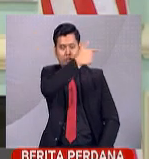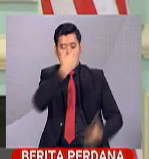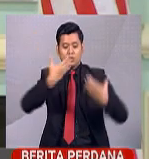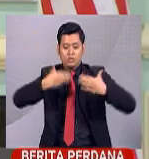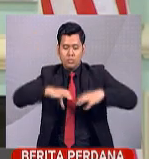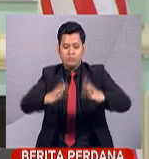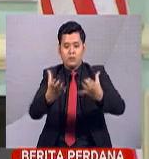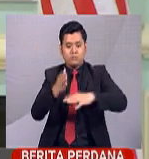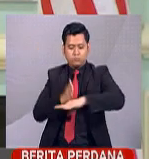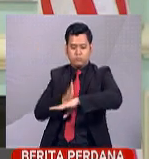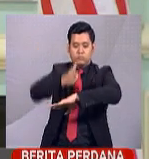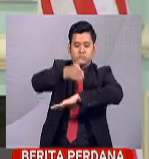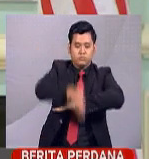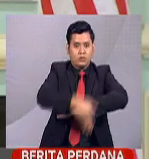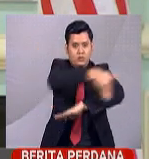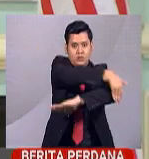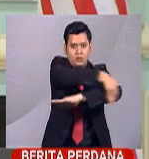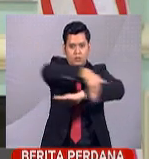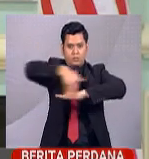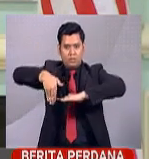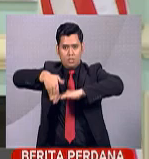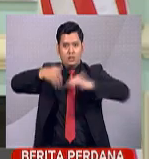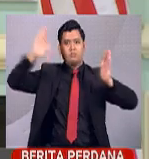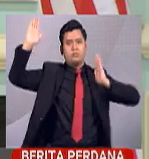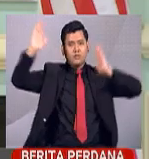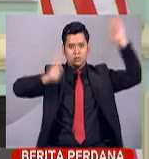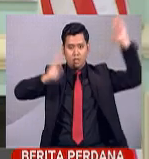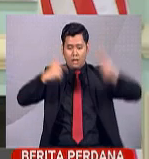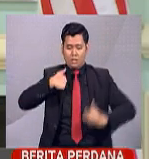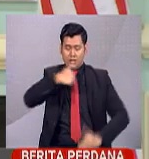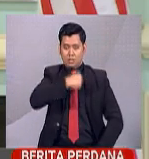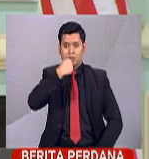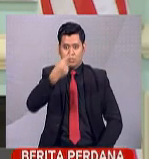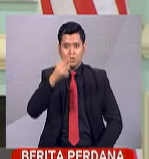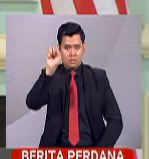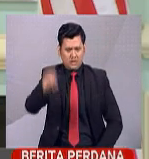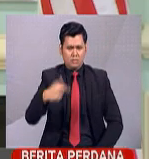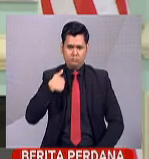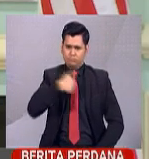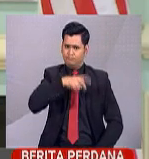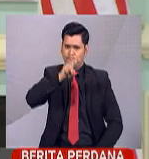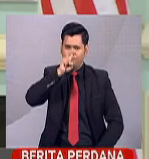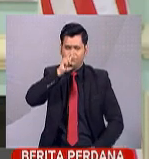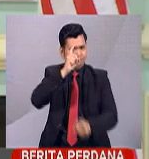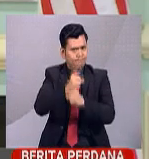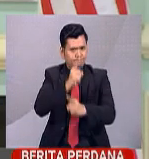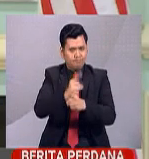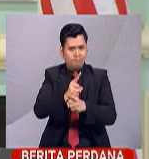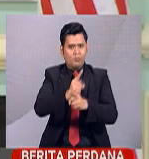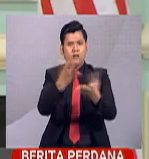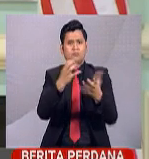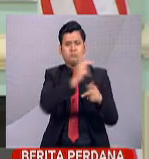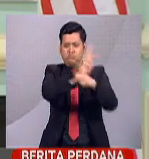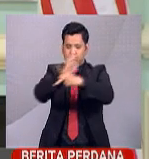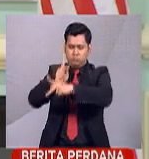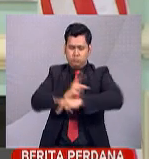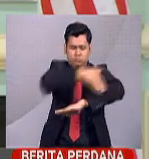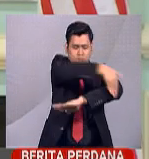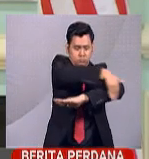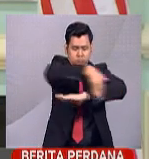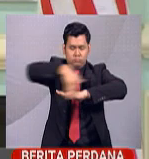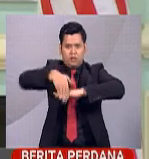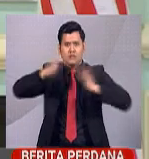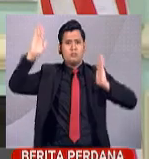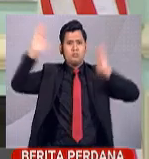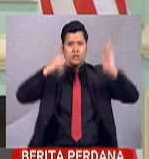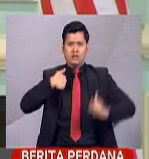Jadi seperti yang saya sebutkan bahawa kita memang serius di dalam mengawal sempadan kita dan